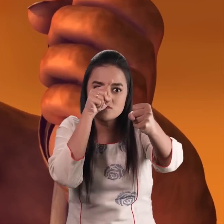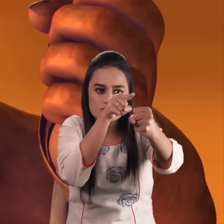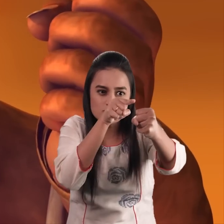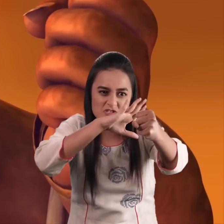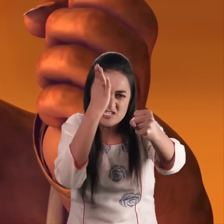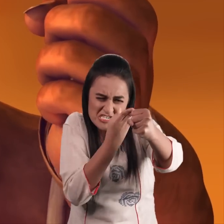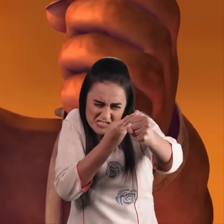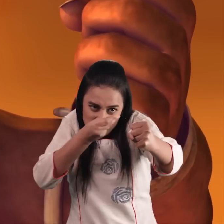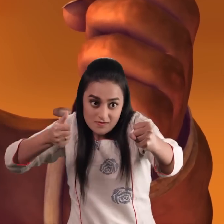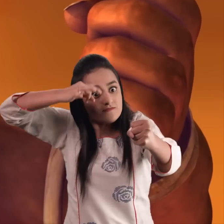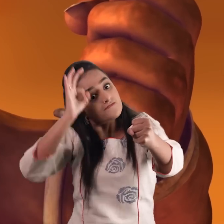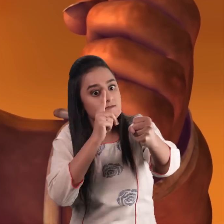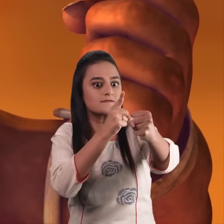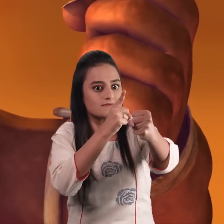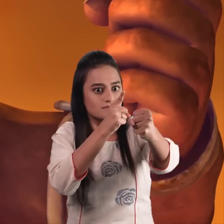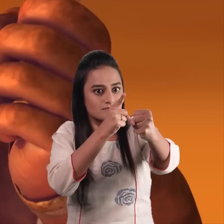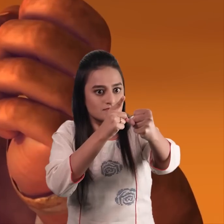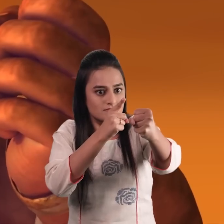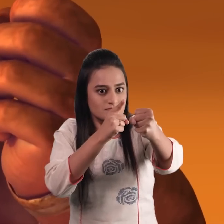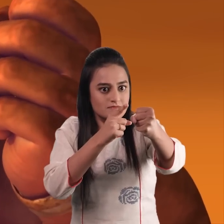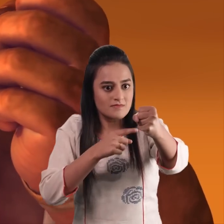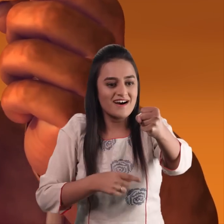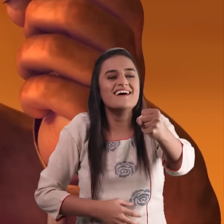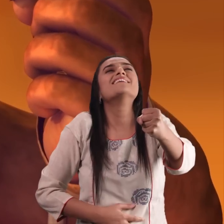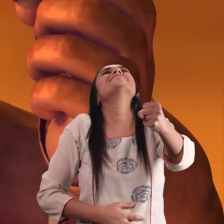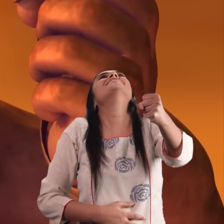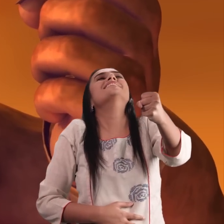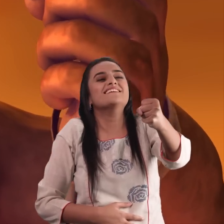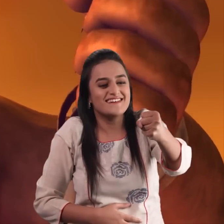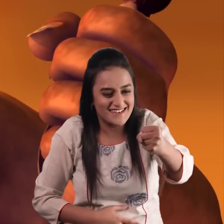अब मैं तुझे चींटी की तरह मसल डालूंगा दुष्ट।